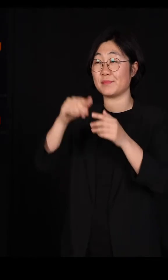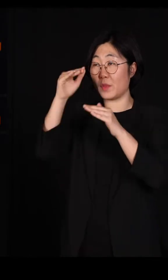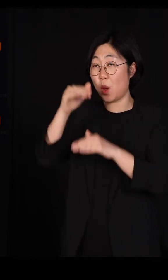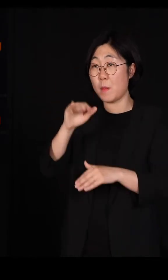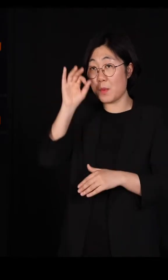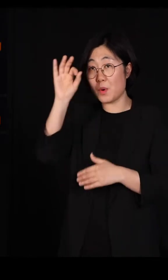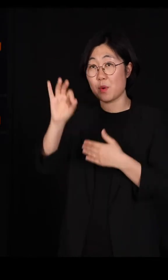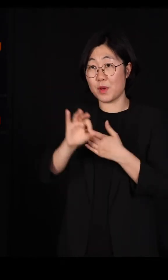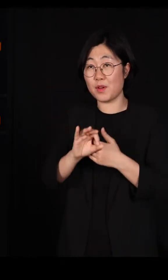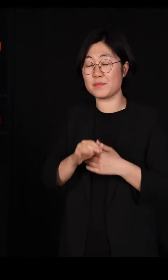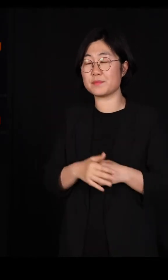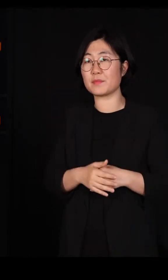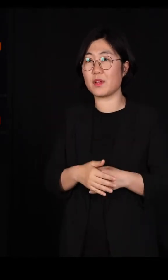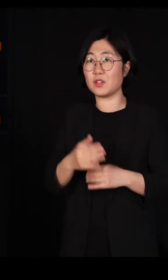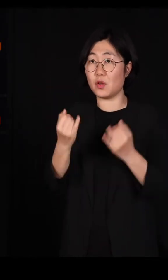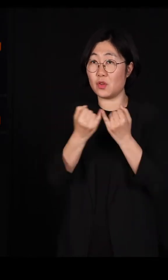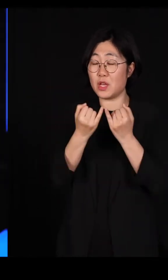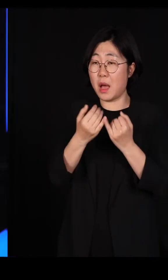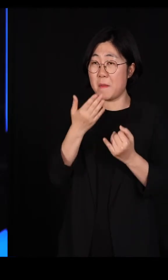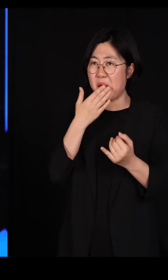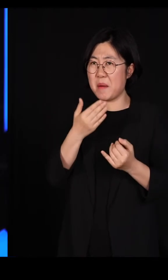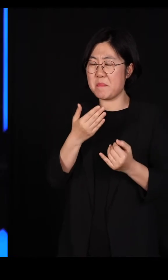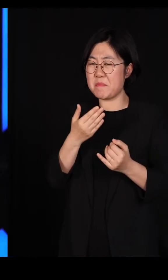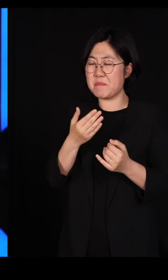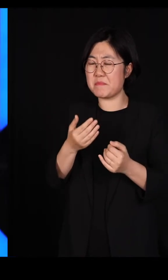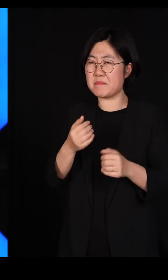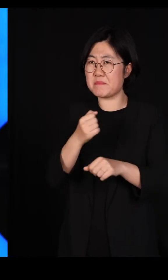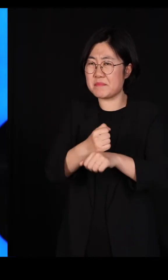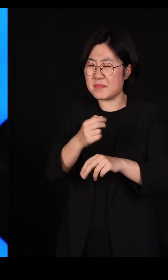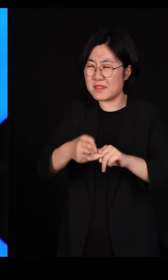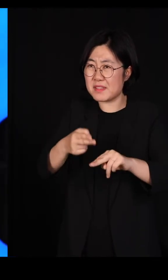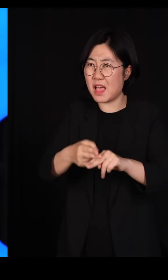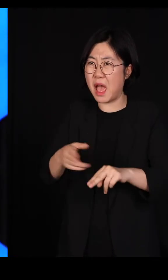있습니다. 네, 여성들이 밥을